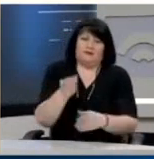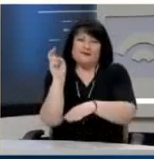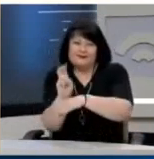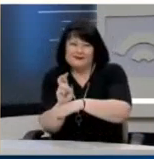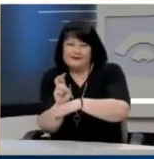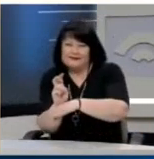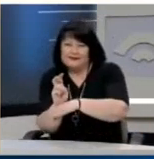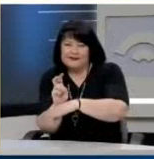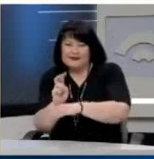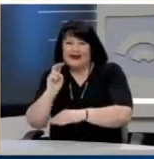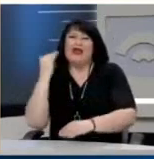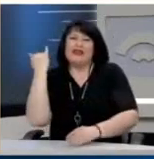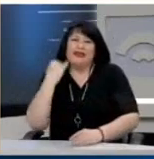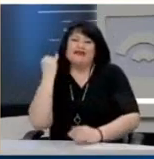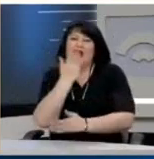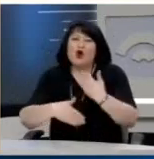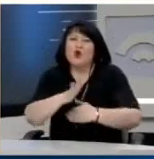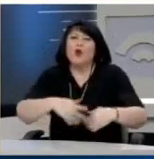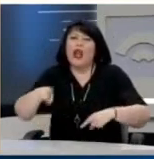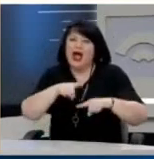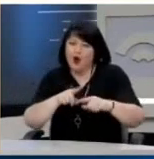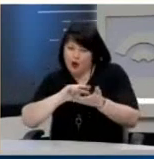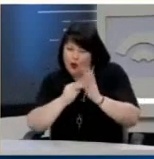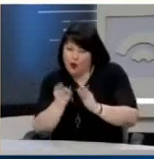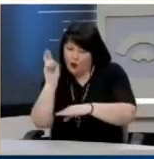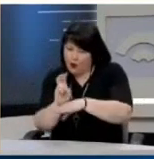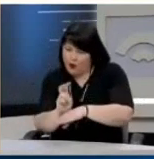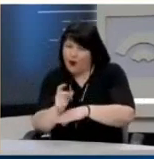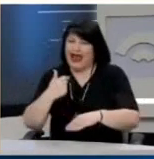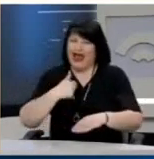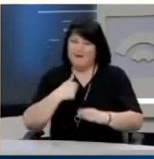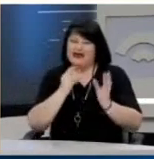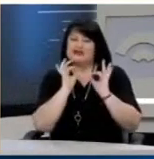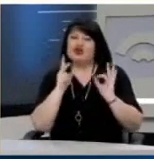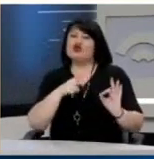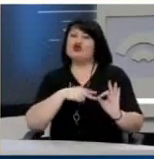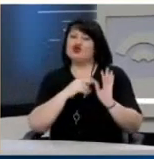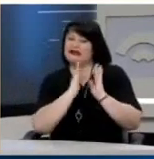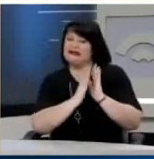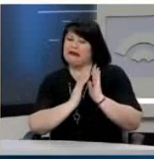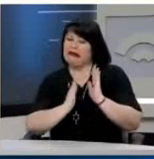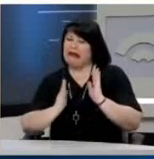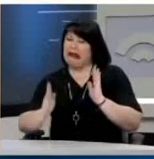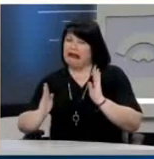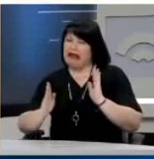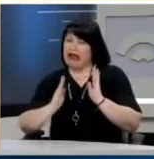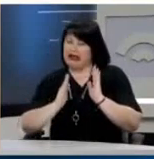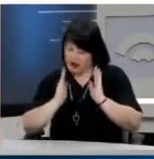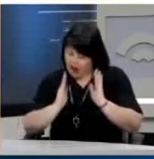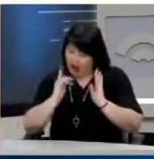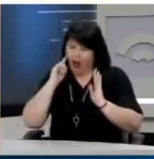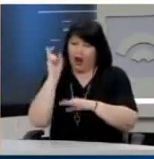ήδη υπάρχει από τις θυσίες και τους κόπους του ελληνικού λαού και από τη δική μας χρηστή διακήρυξη, από το δικό μας